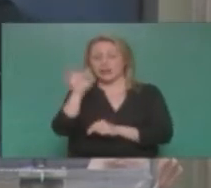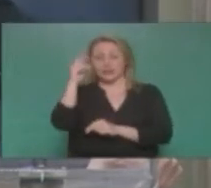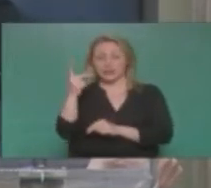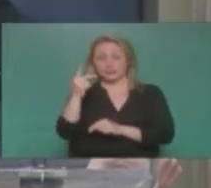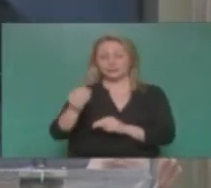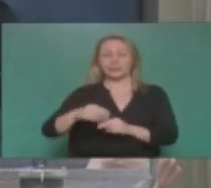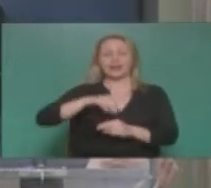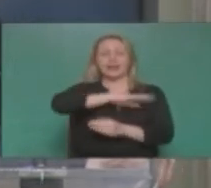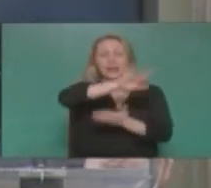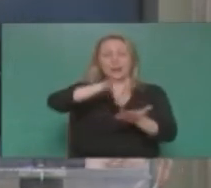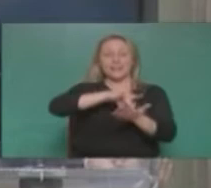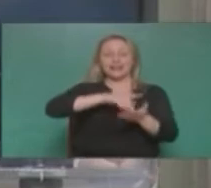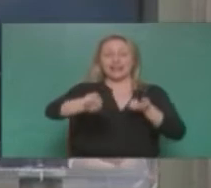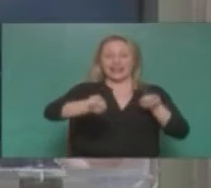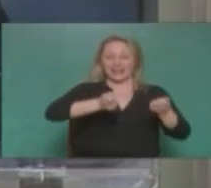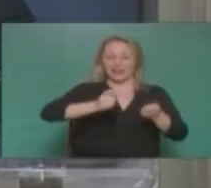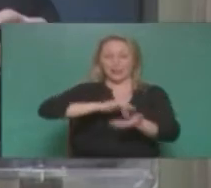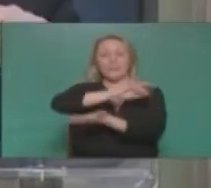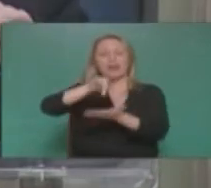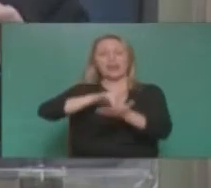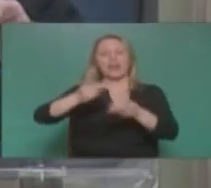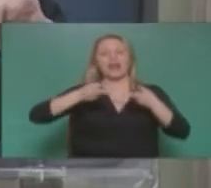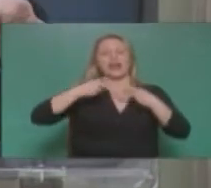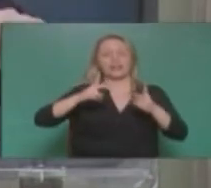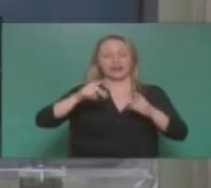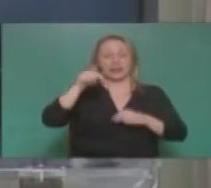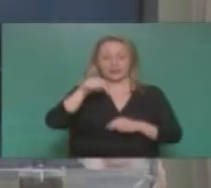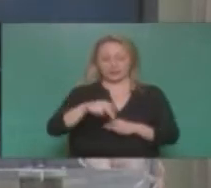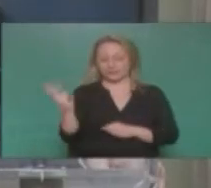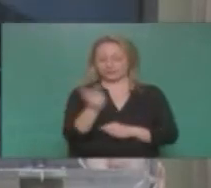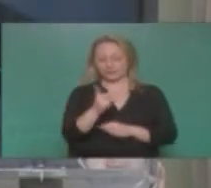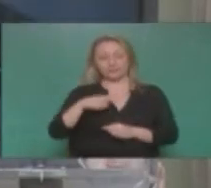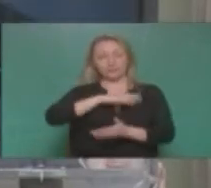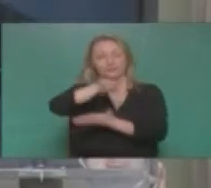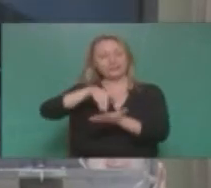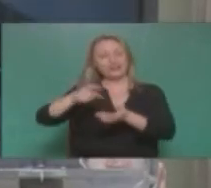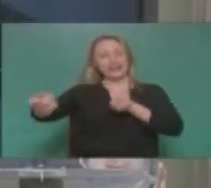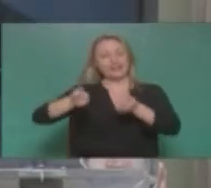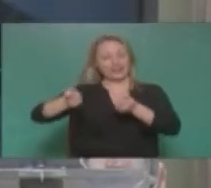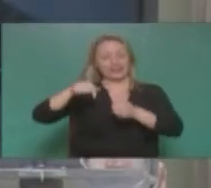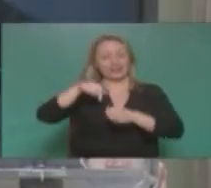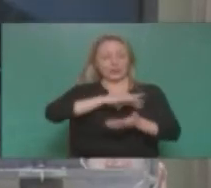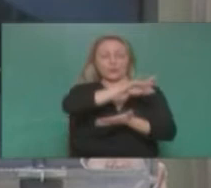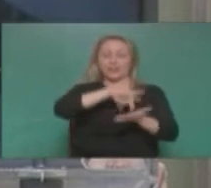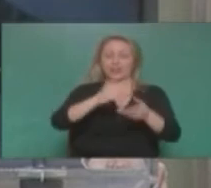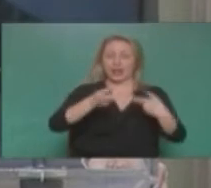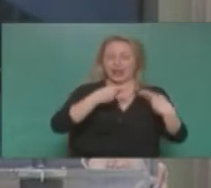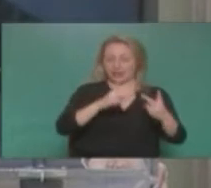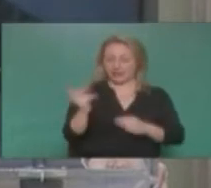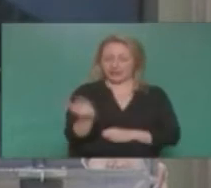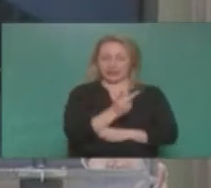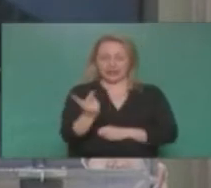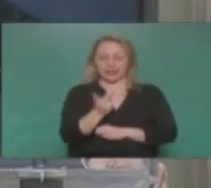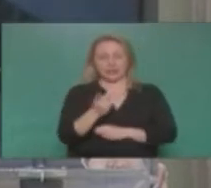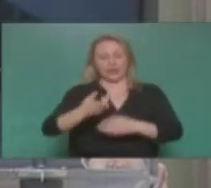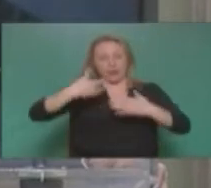την πλατεία διοικητηρίου και την πλατεία ελευθερίας. Και για την πλατεία διοικητηρίου όπως σας είπα, αλλά και για την πλατεία ελευθερίας. Προχωράμε σε